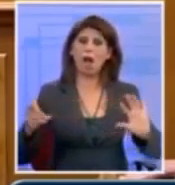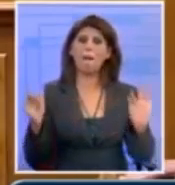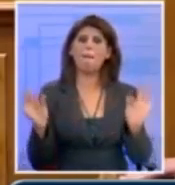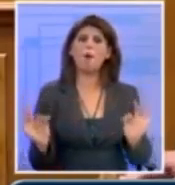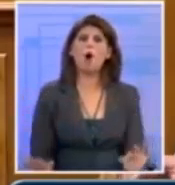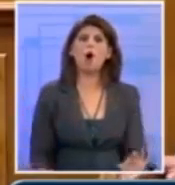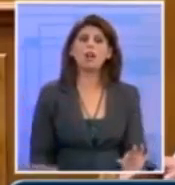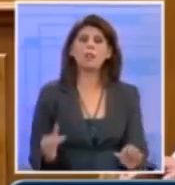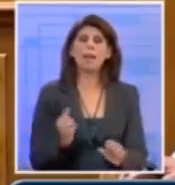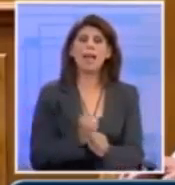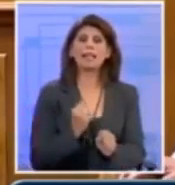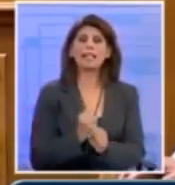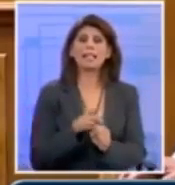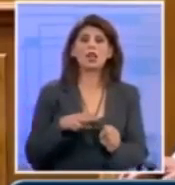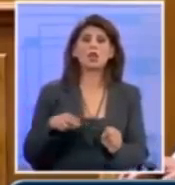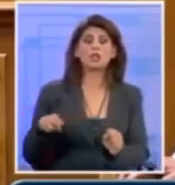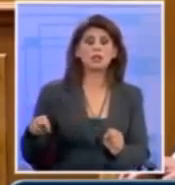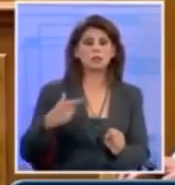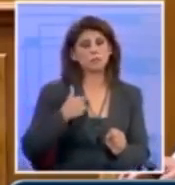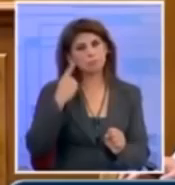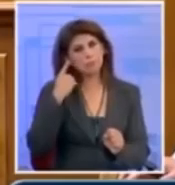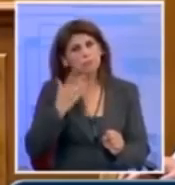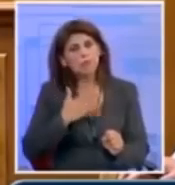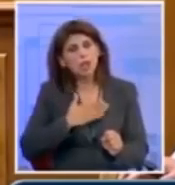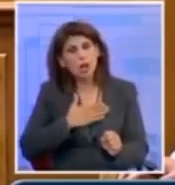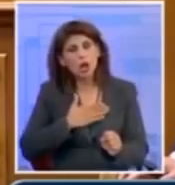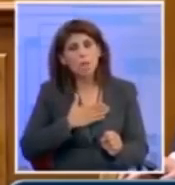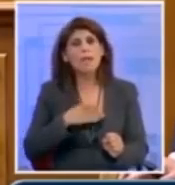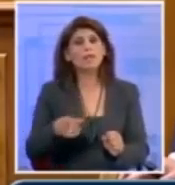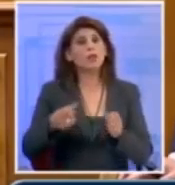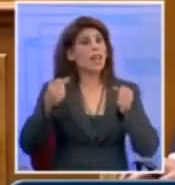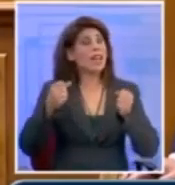σχέσεων, που κατά τη γνώμη μας ήταν βασικό